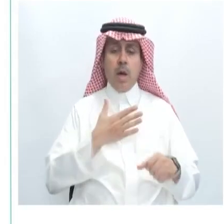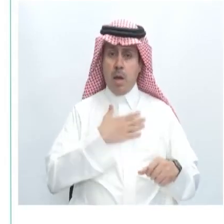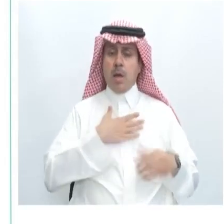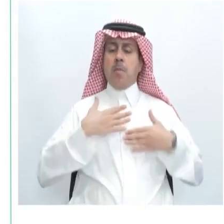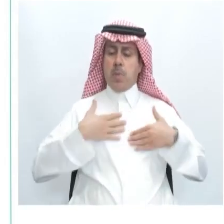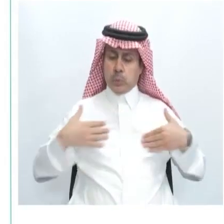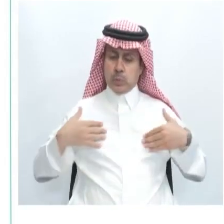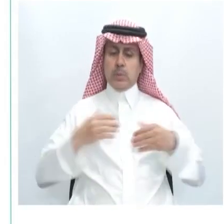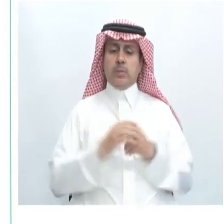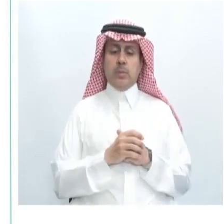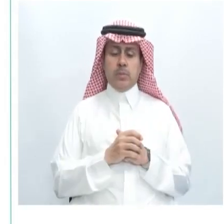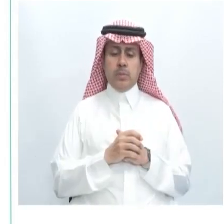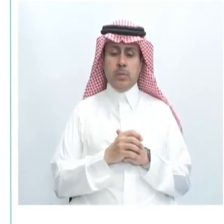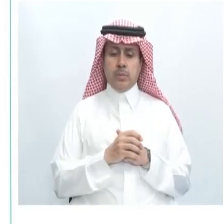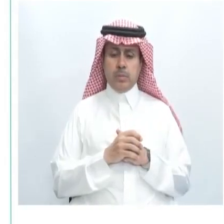الرضا